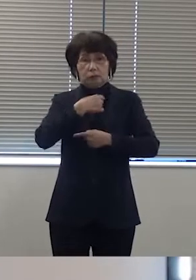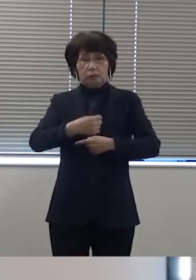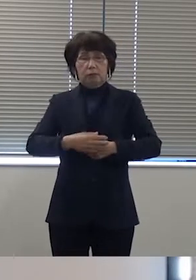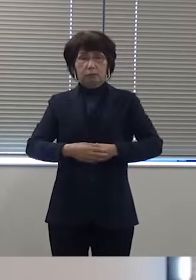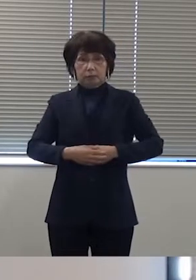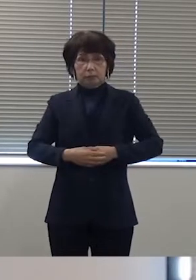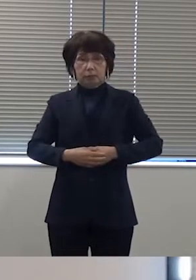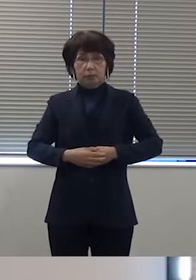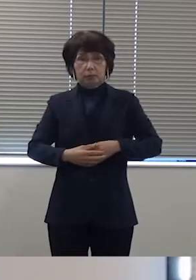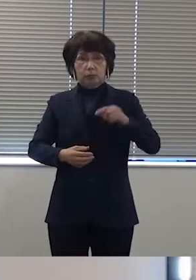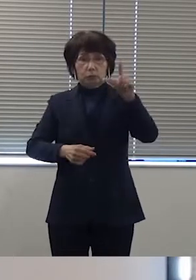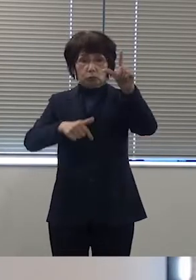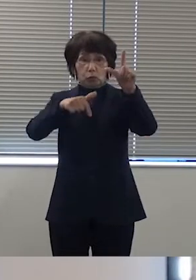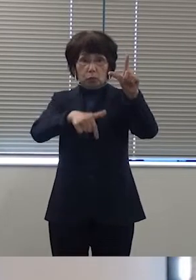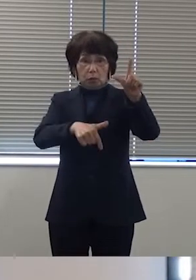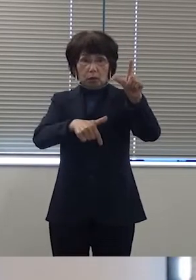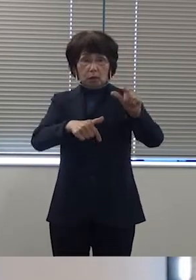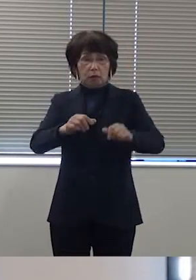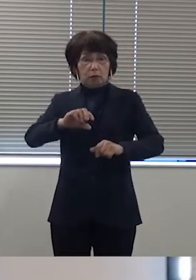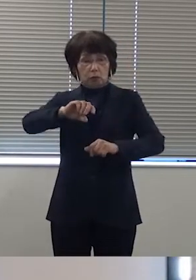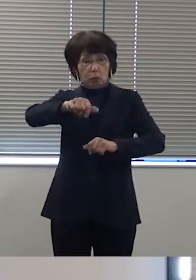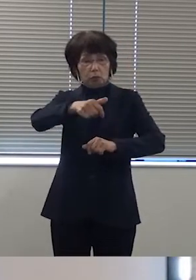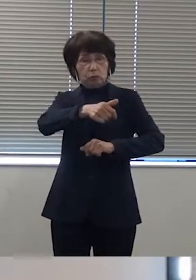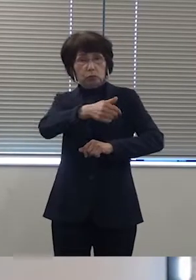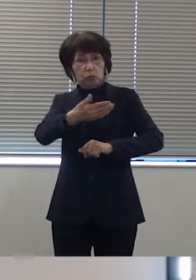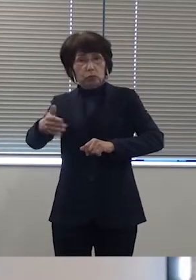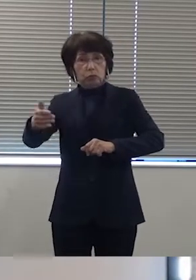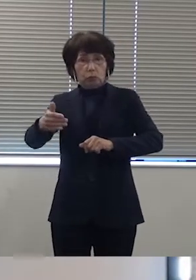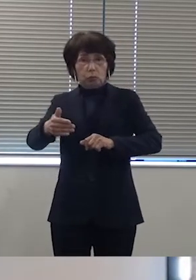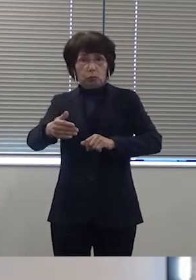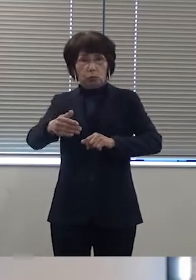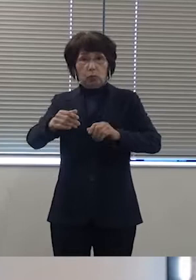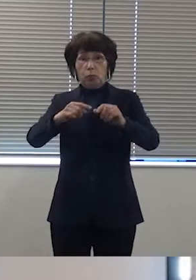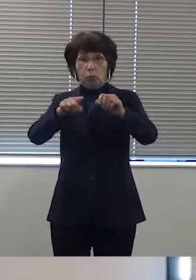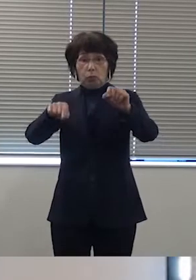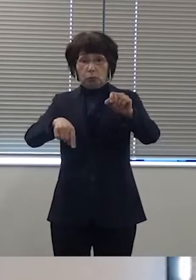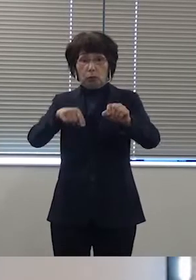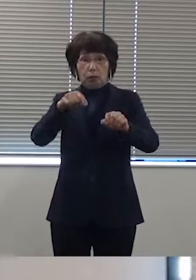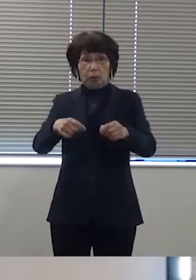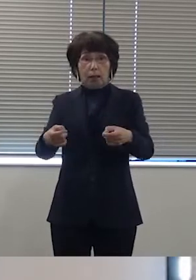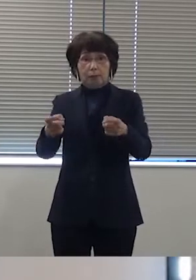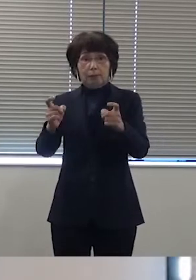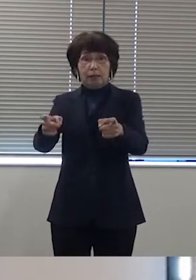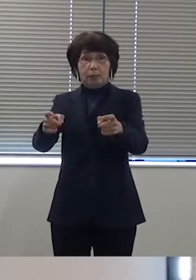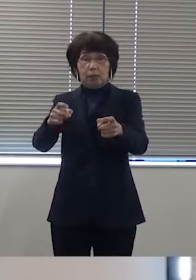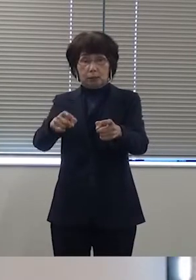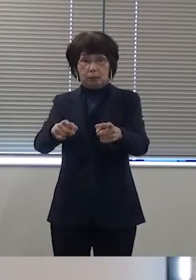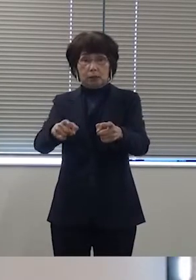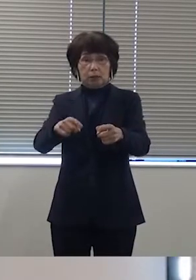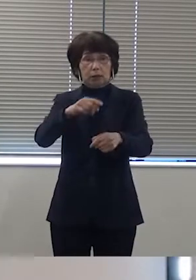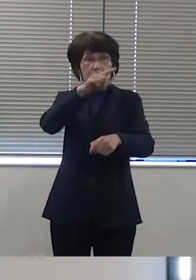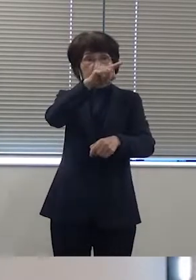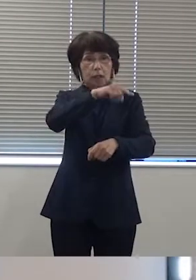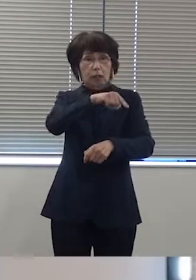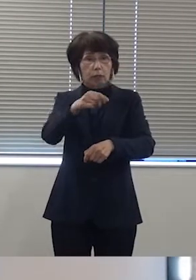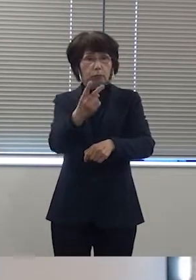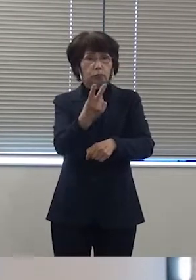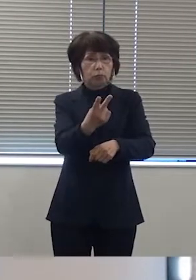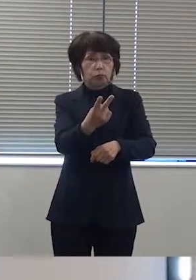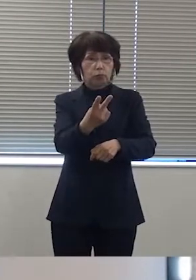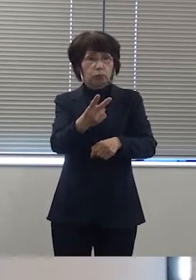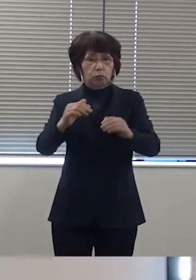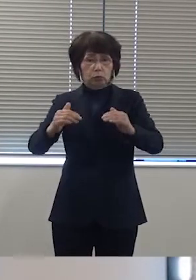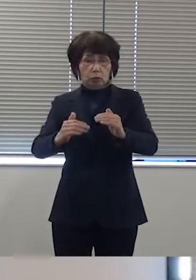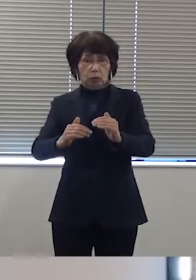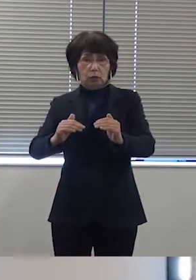けれども、今桟橋におりますが、L2 の地震の時に浸水深4メーターということになって